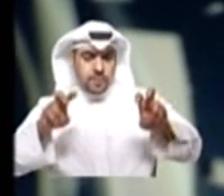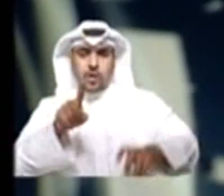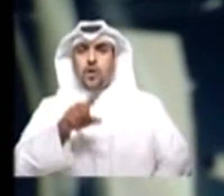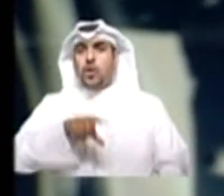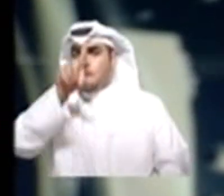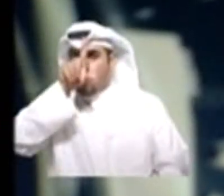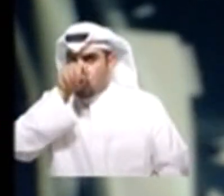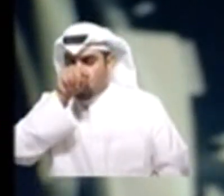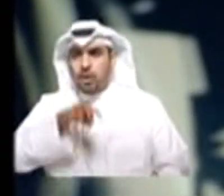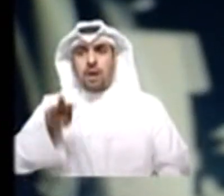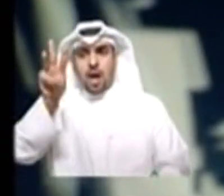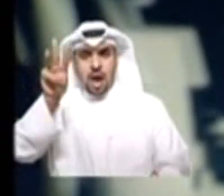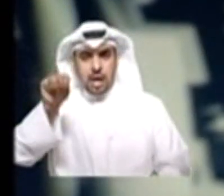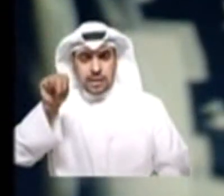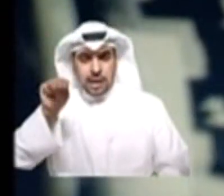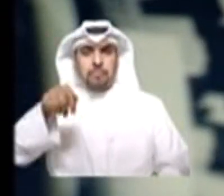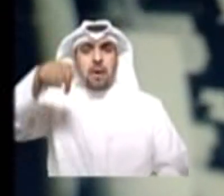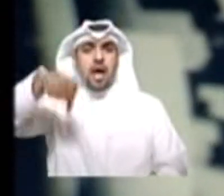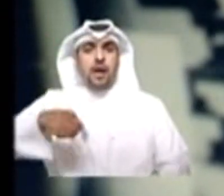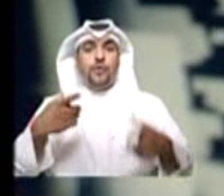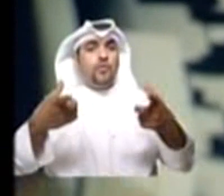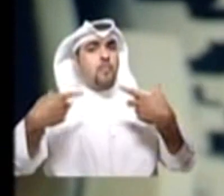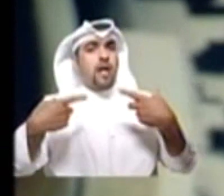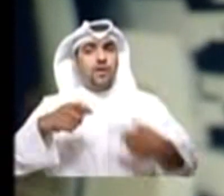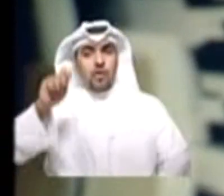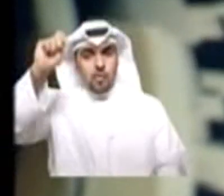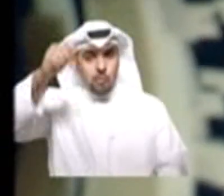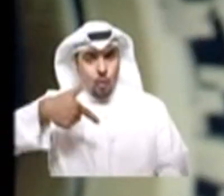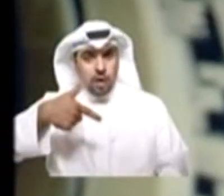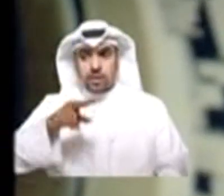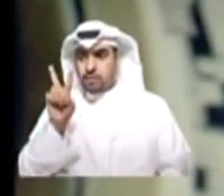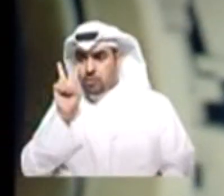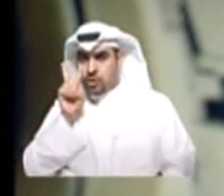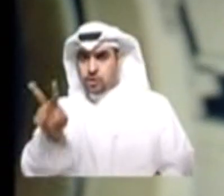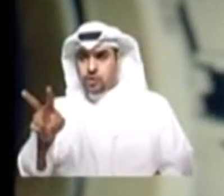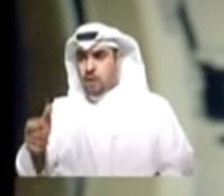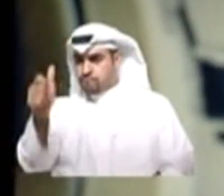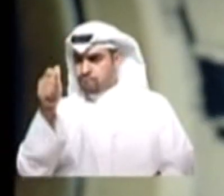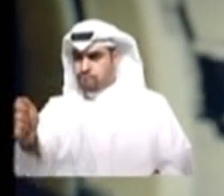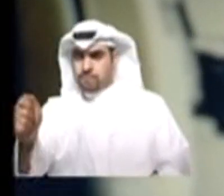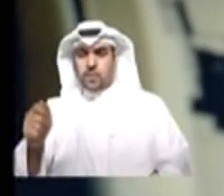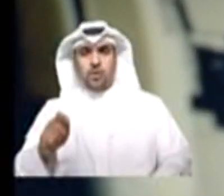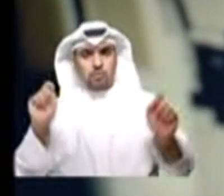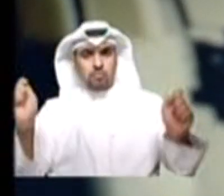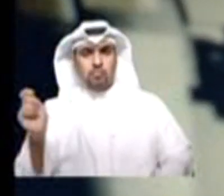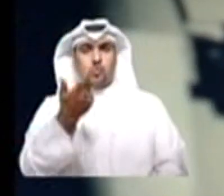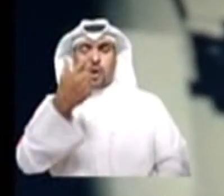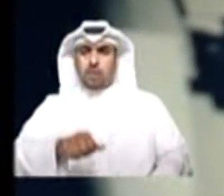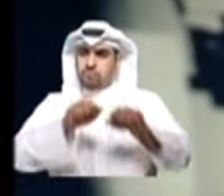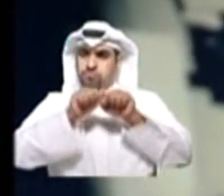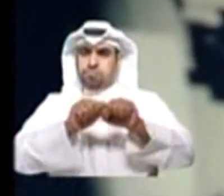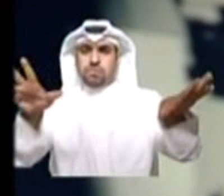مسؤول عن رصد مثل هذه الحالات أن يتم إبلاغها في أي وقت تم رصد مثل هذه